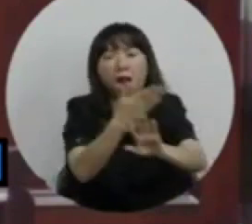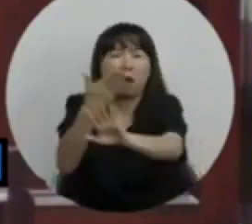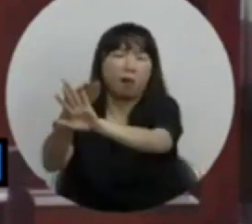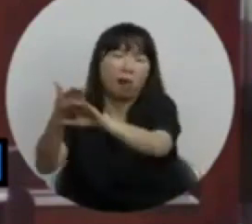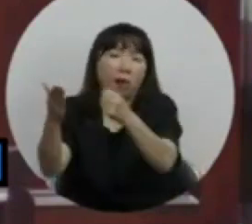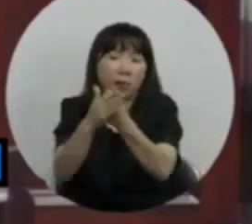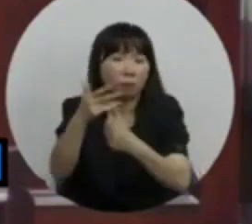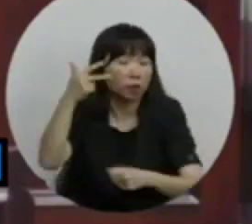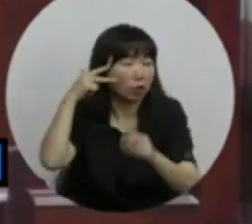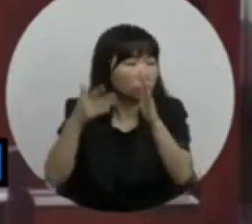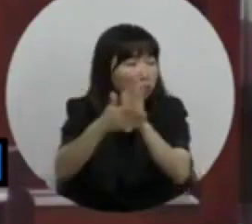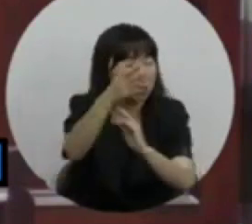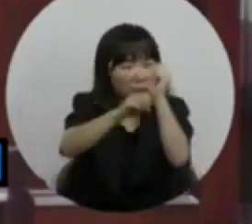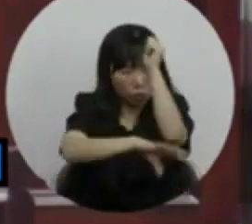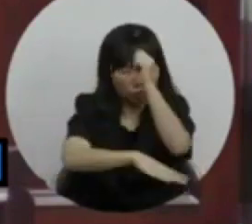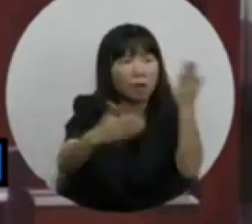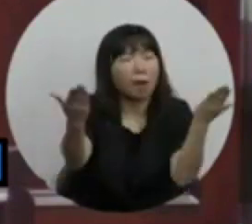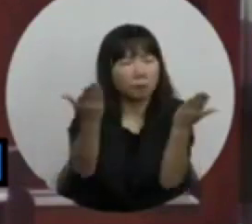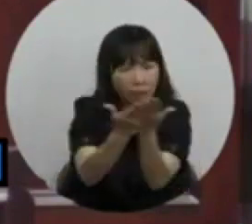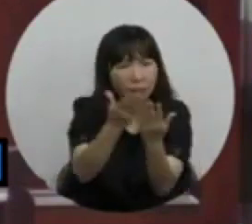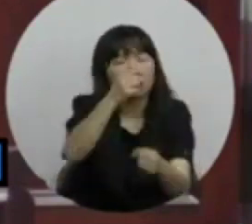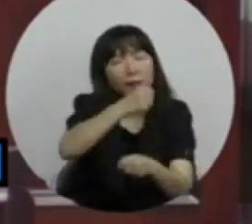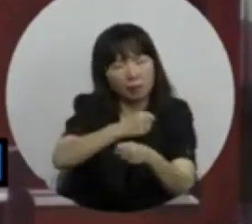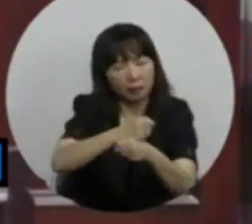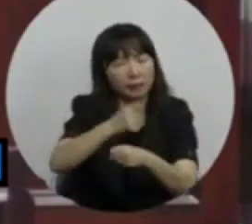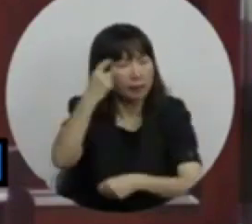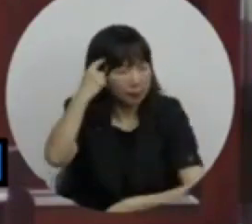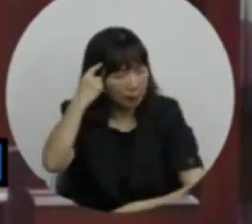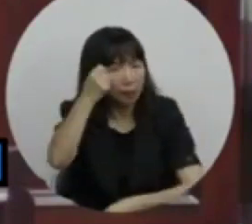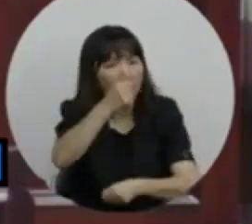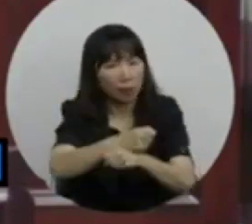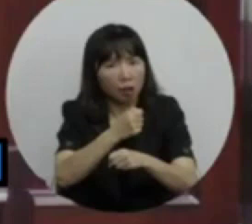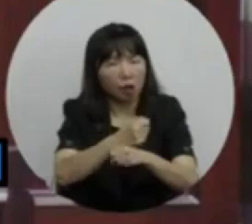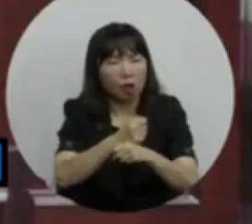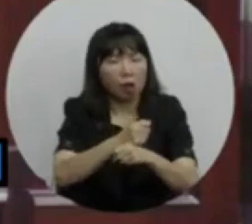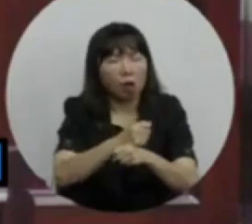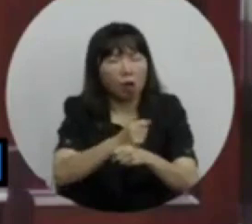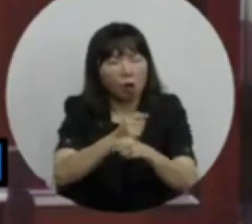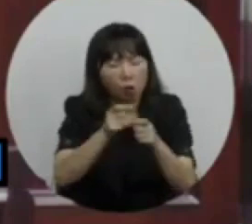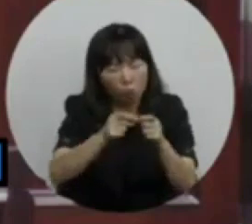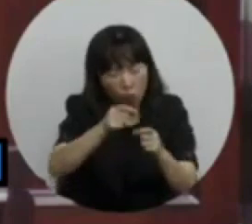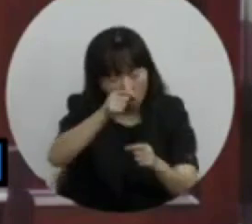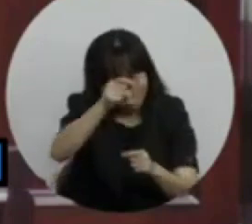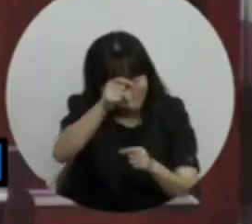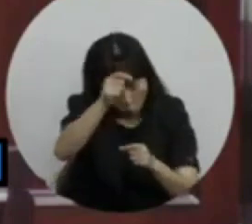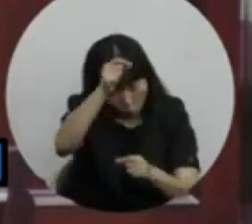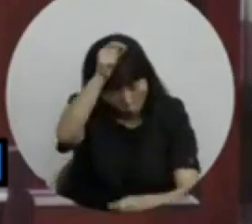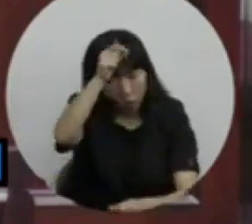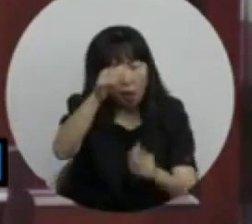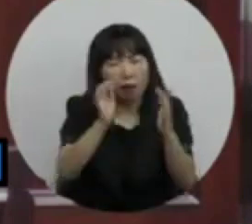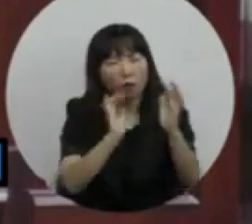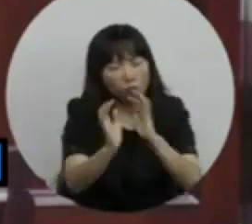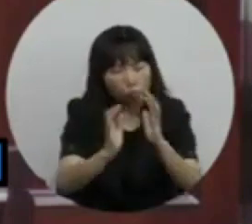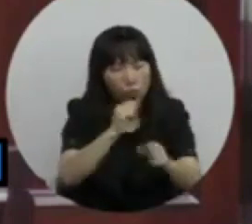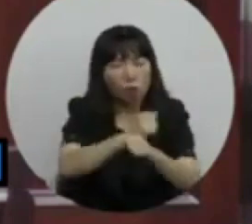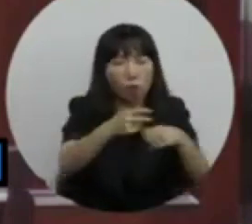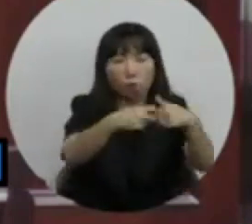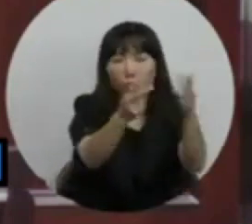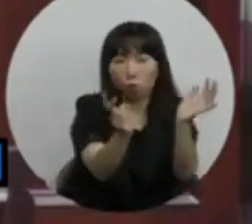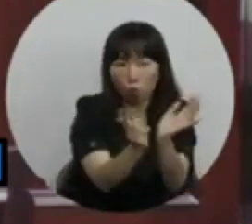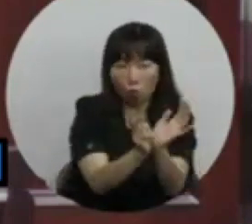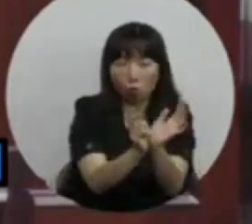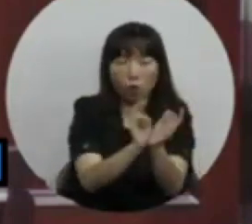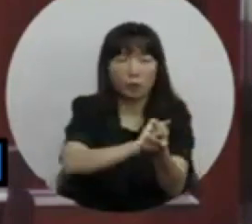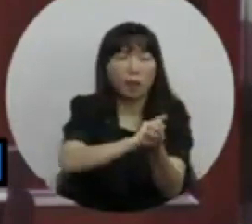그래서 수개월 동안 이걸 논의를 해서 각 동호인 단체들하고 충분히 설명을 해서